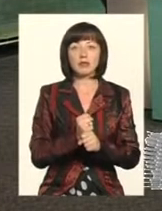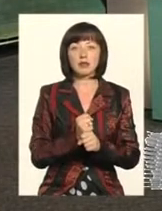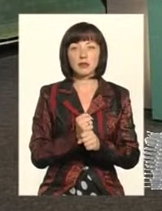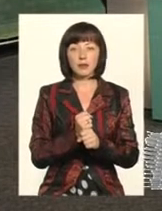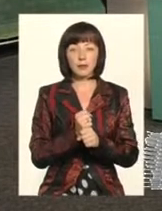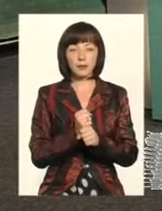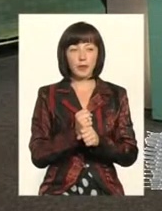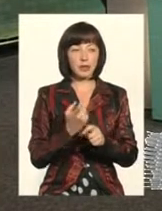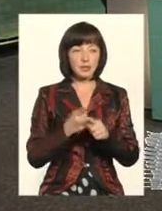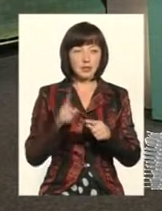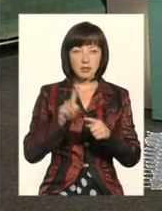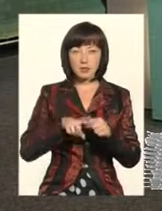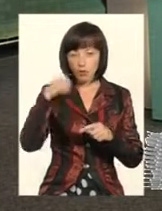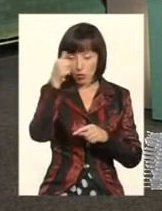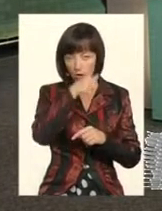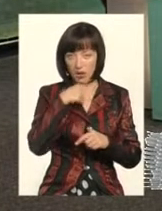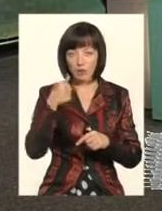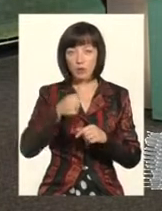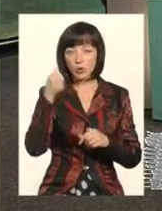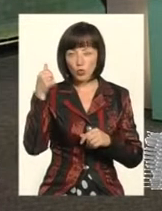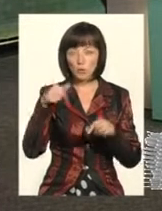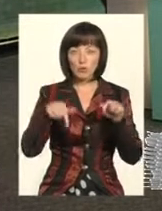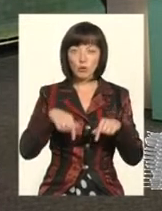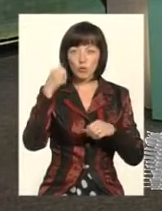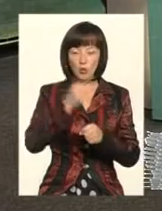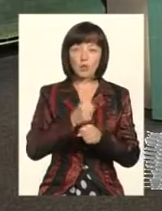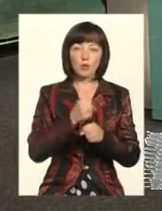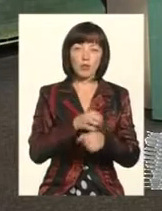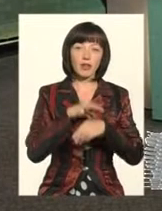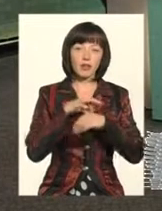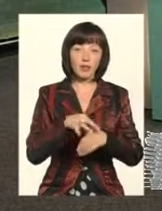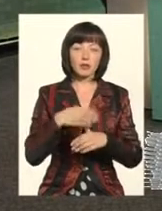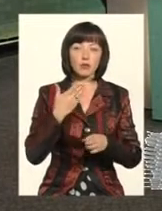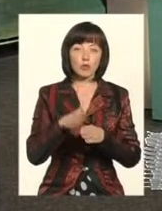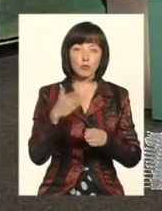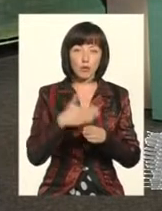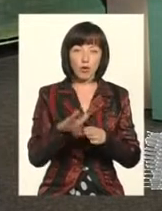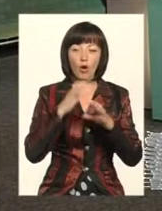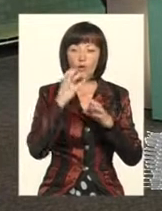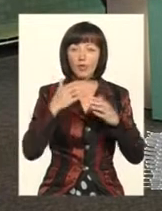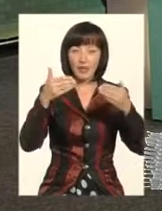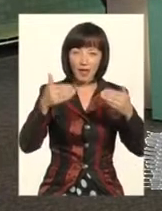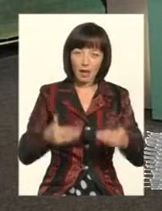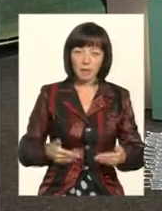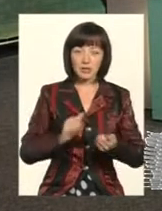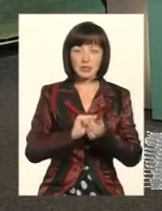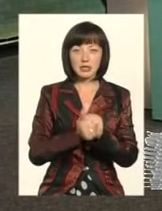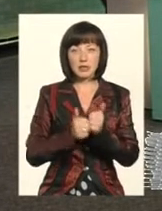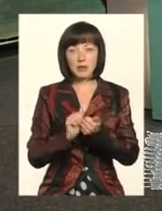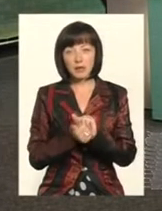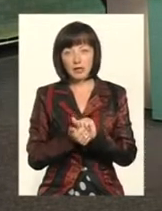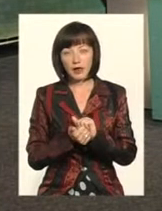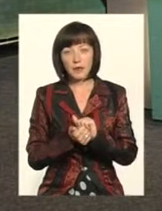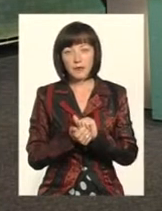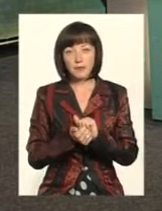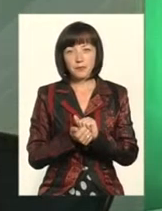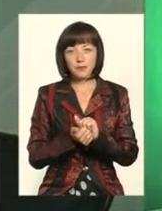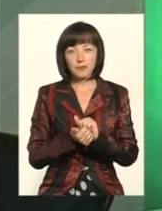ці роки, і в минулому році, і в цьому році. І ця робота ведеться поступово, це утеплення, це заміна, будемо казати,